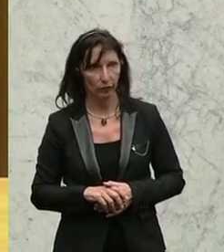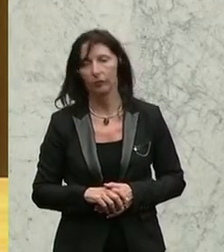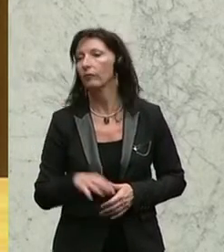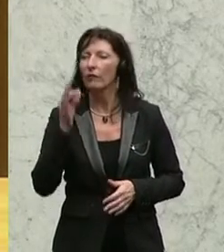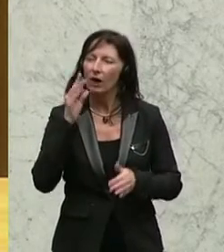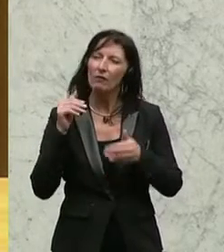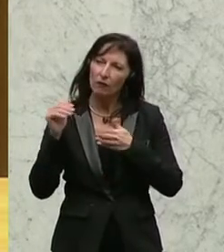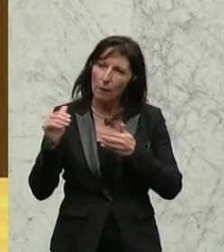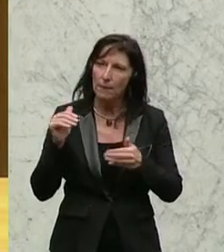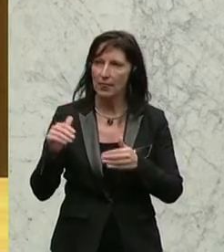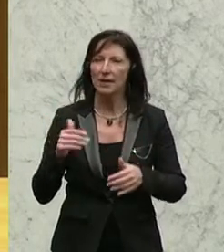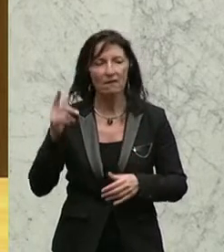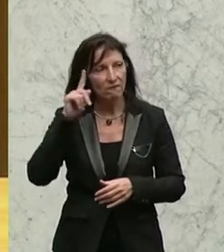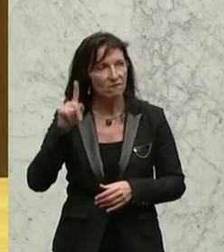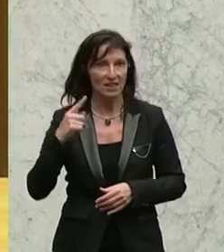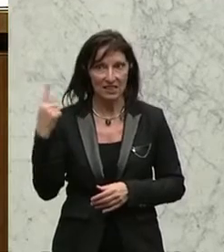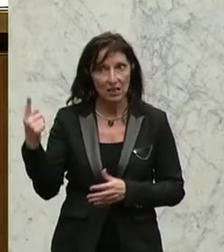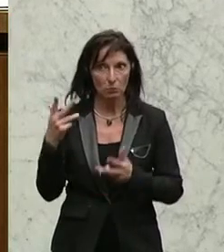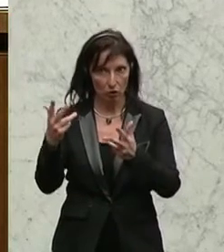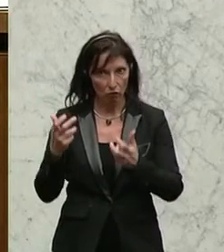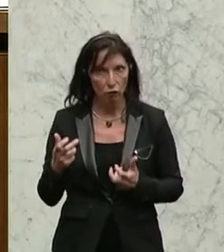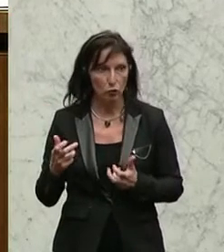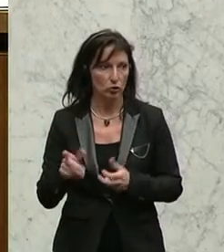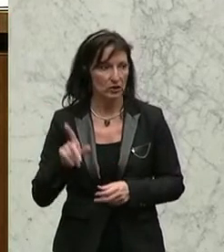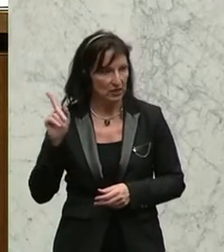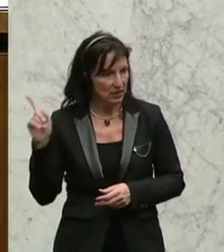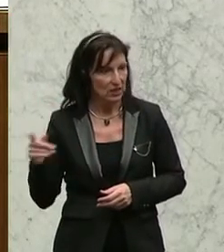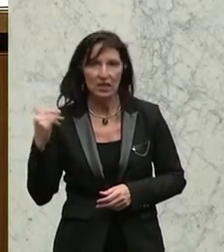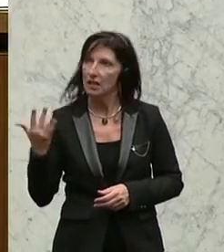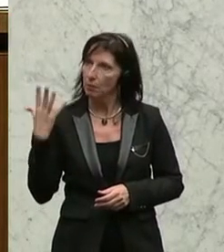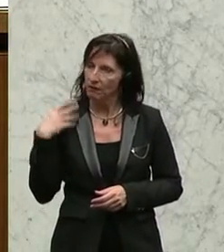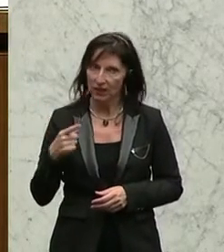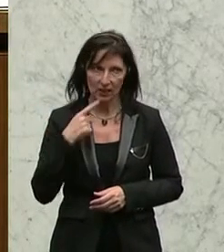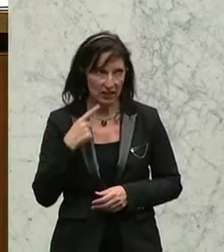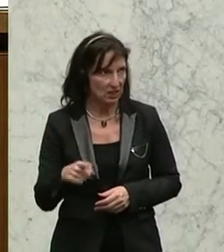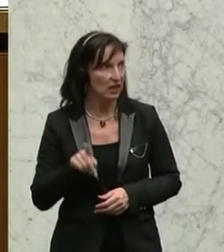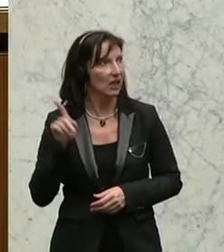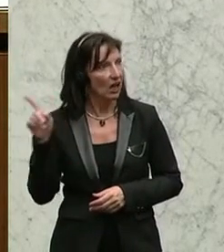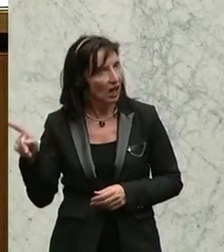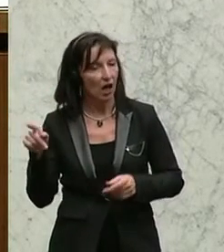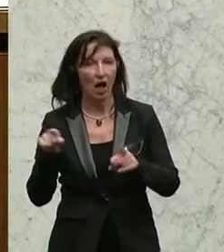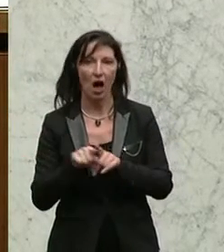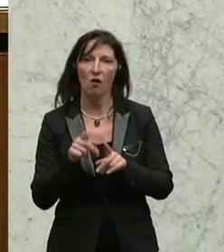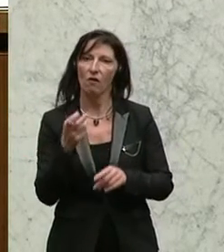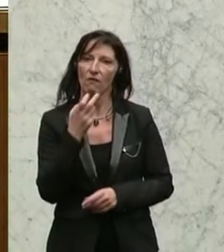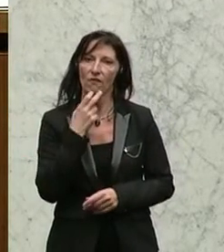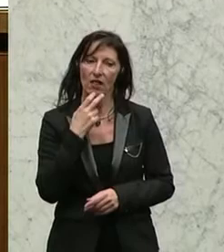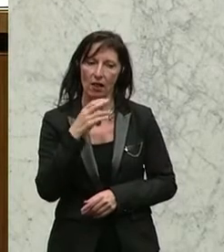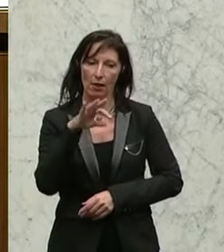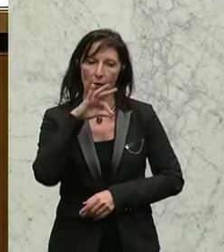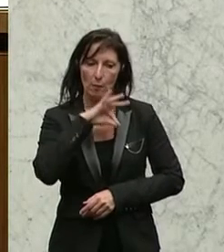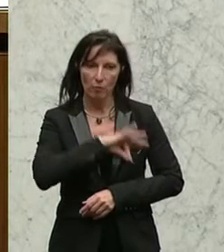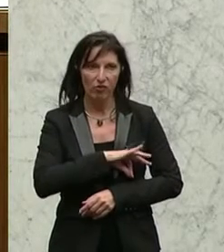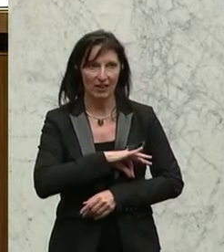Frau Minister, ich weiß, es war auch Ihr Wunsch, Sie haben das auch medial mehrfach kundgetan, auch Sie wollten eine Verpflichtung